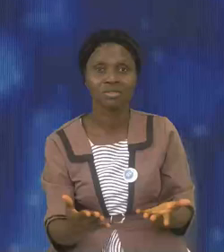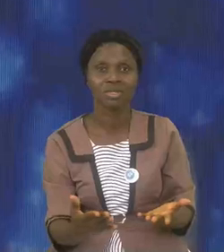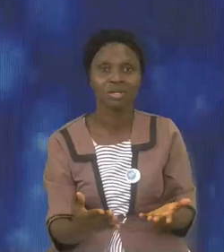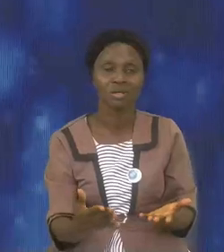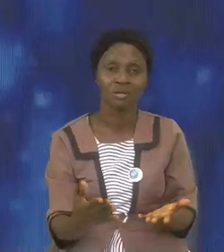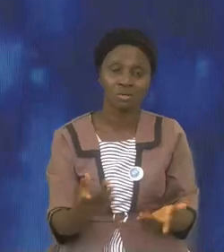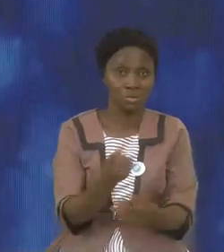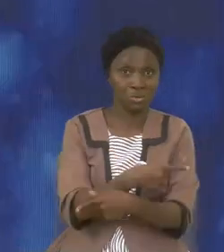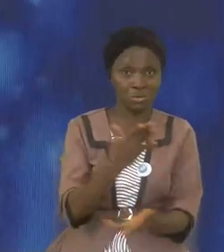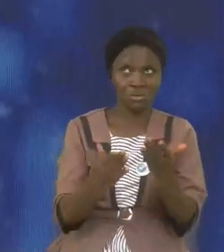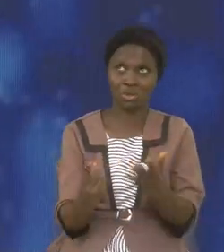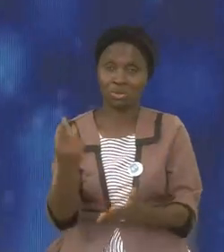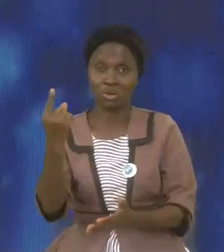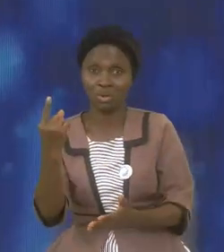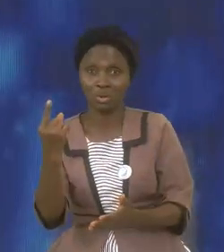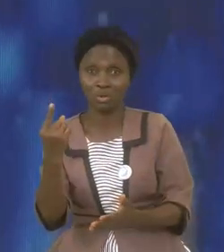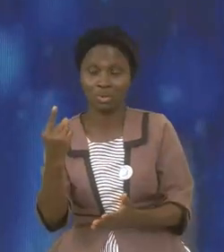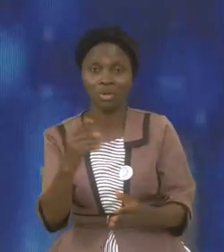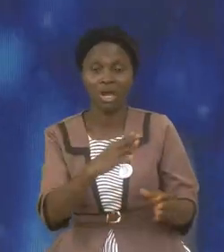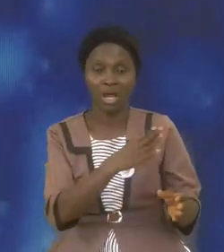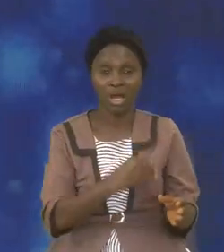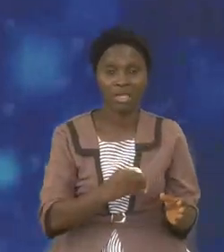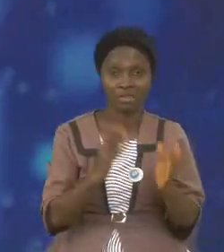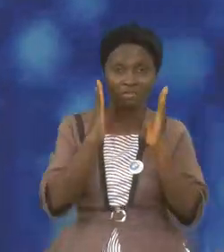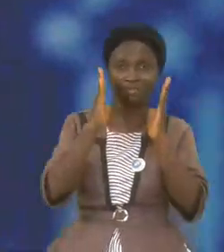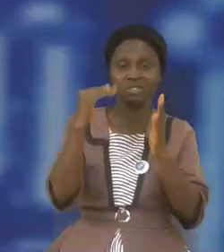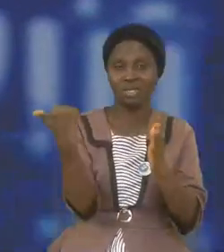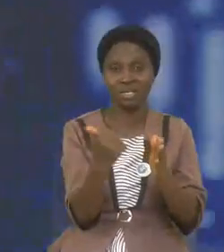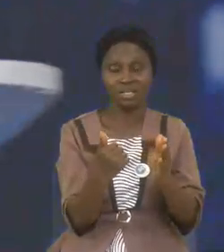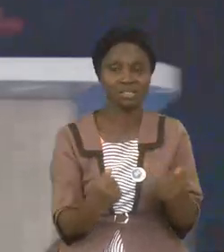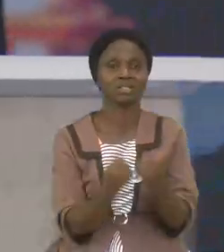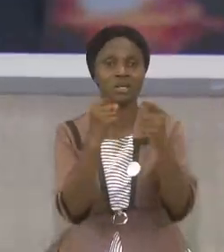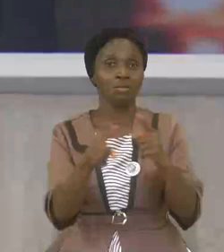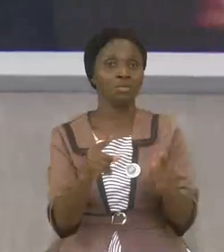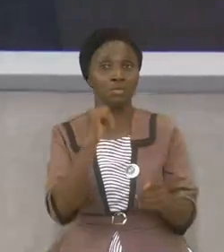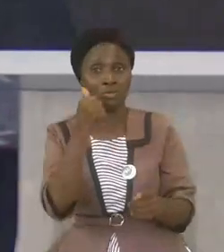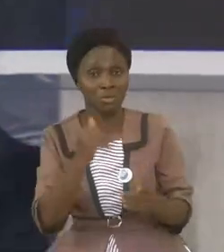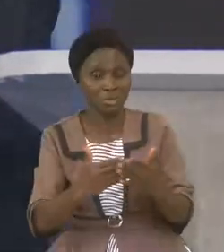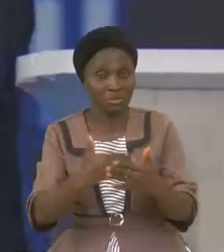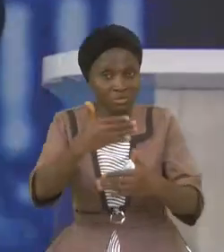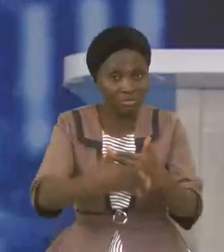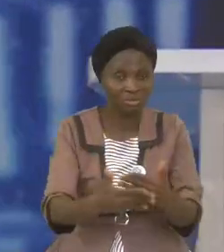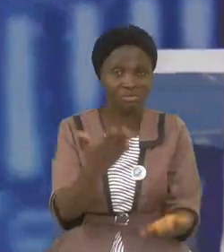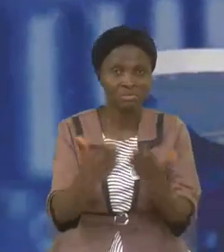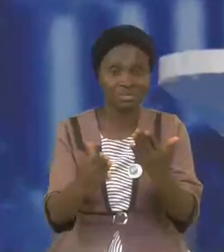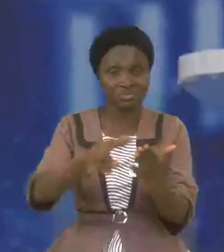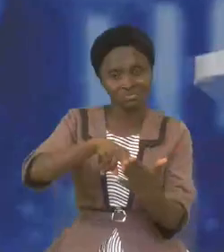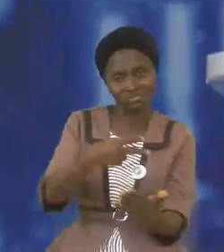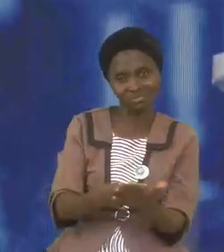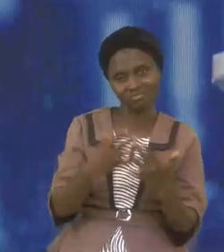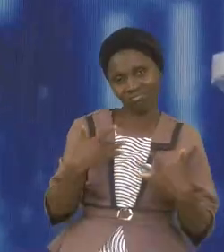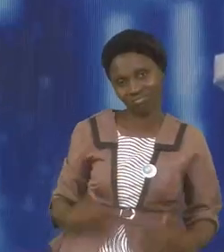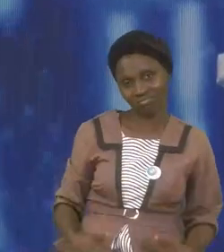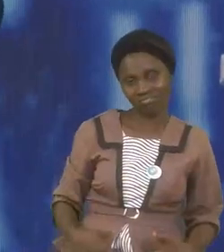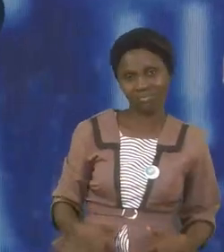leur don spirituel, ils sont aujourd'hui en haut, demain en bas. Aujourd'hui, ils peuvent embrasser tout défi, relever